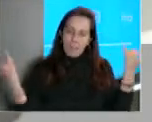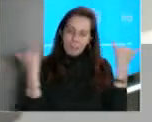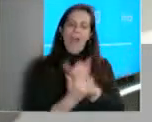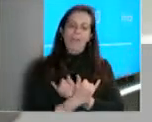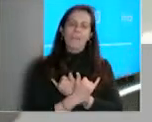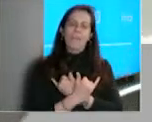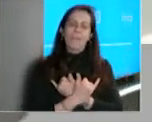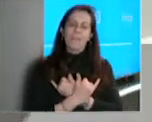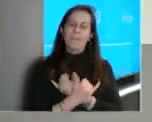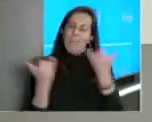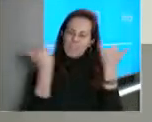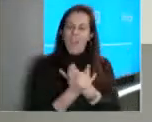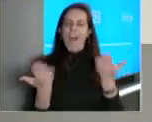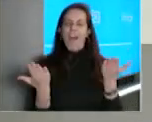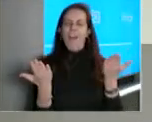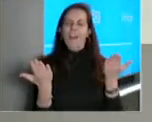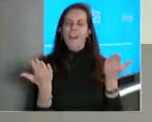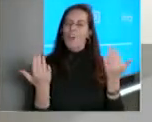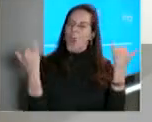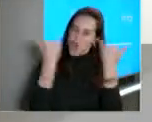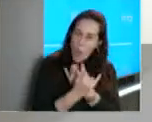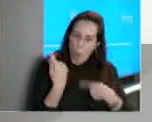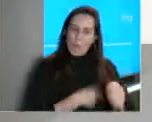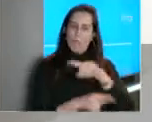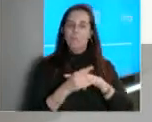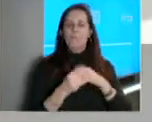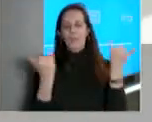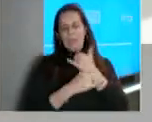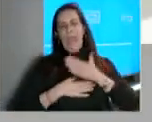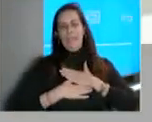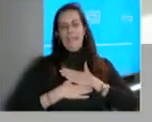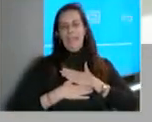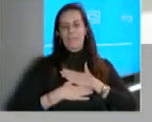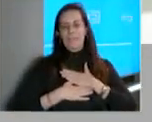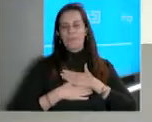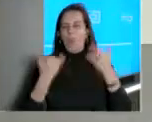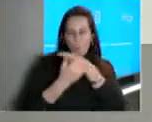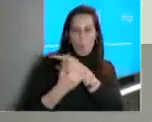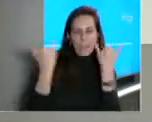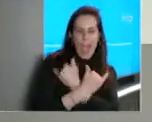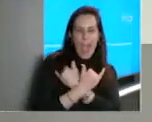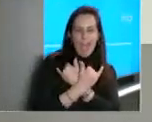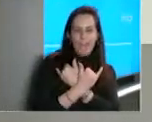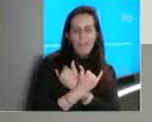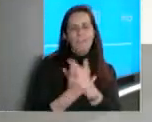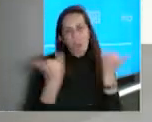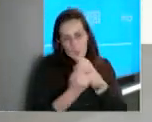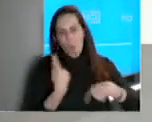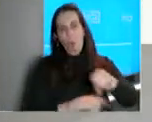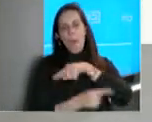טעיתי. טע. טועים? טעיתי. טע.